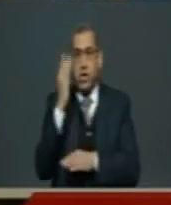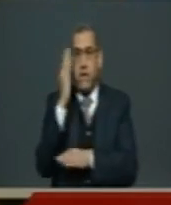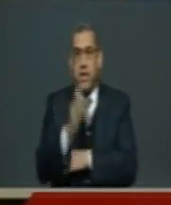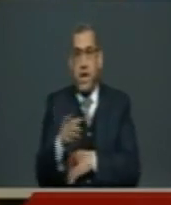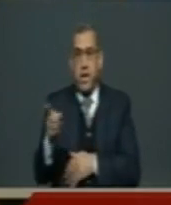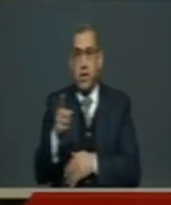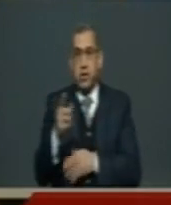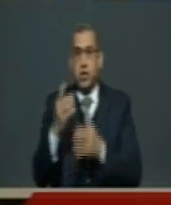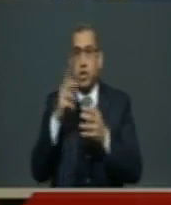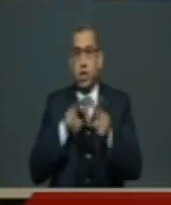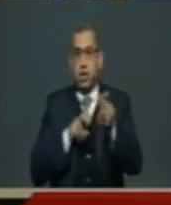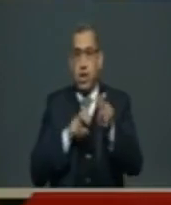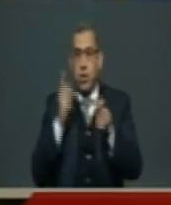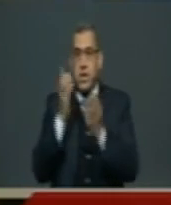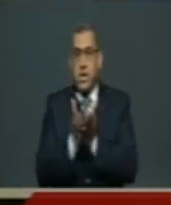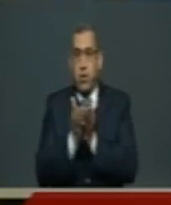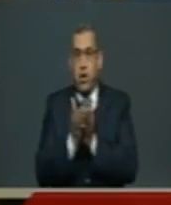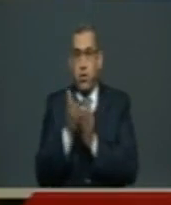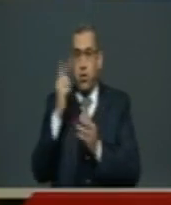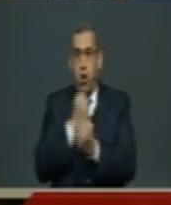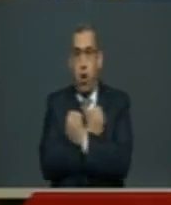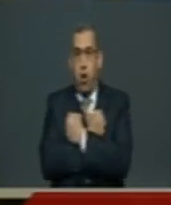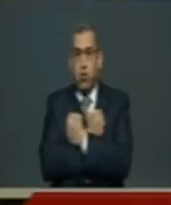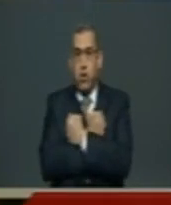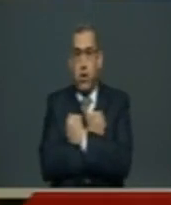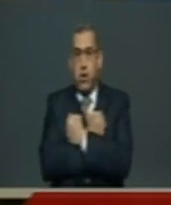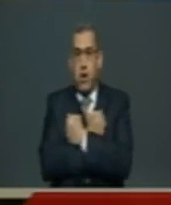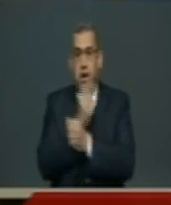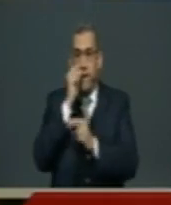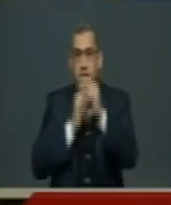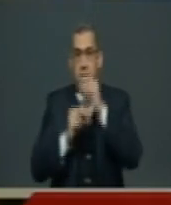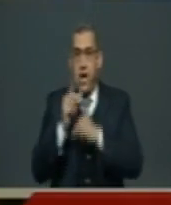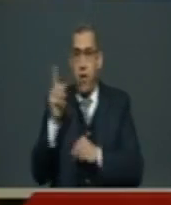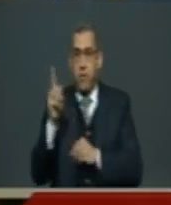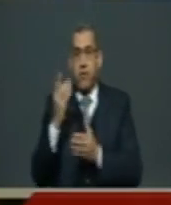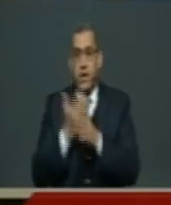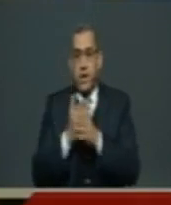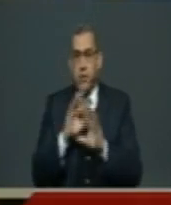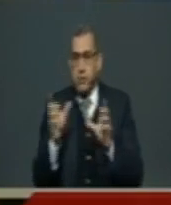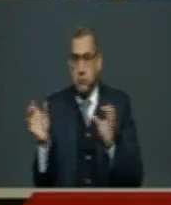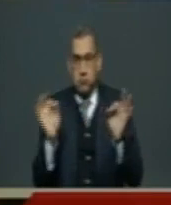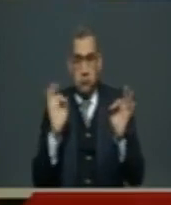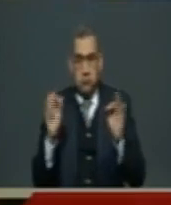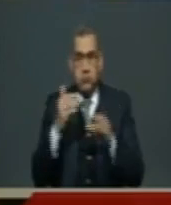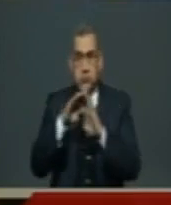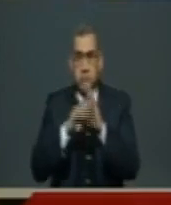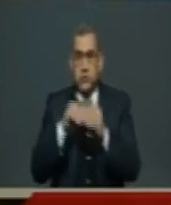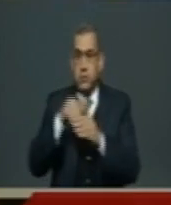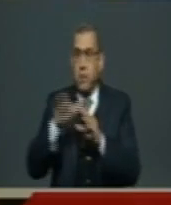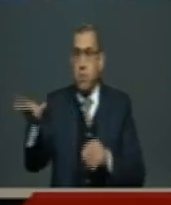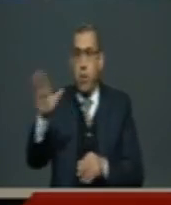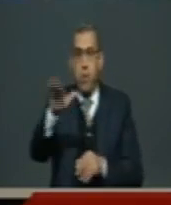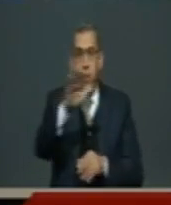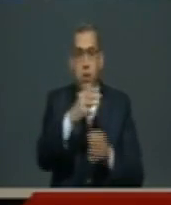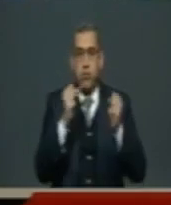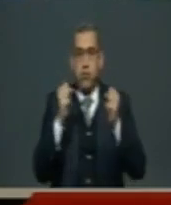الشرقية وفي السويس وفي الأقصر وفي الفيوم، حتى يمكن ضبط منظومة وجود احتياطيات